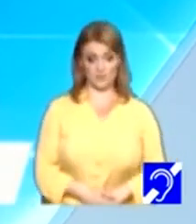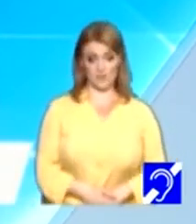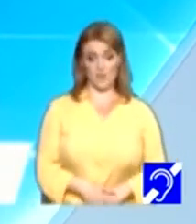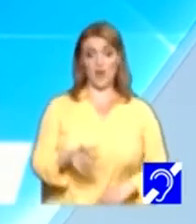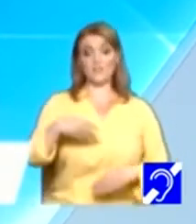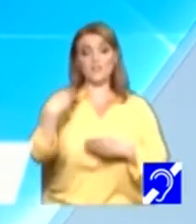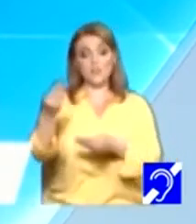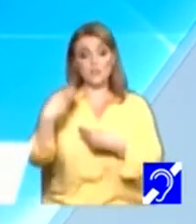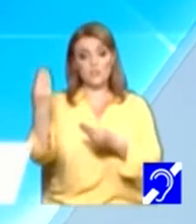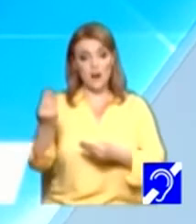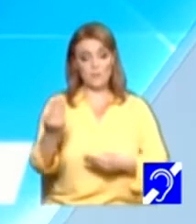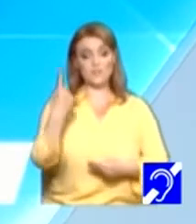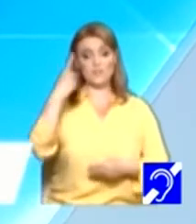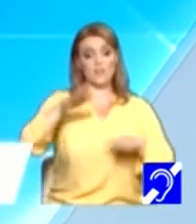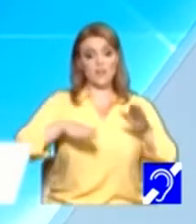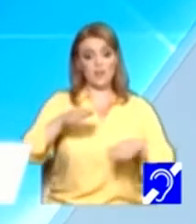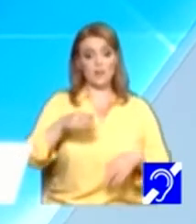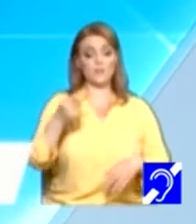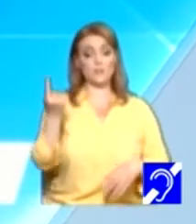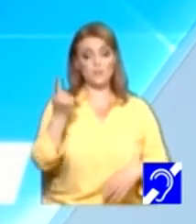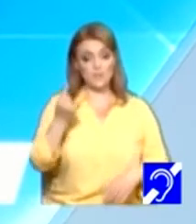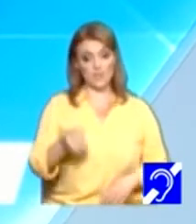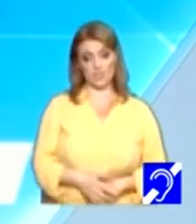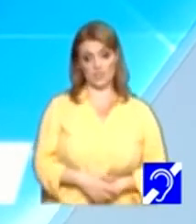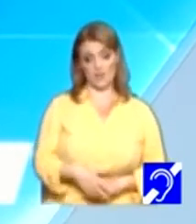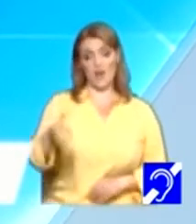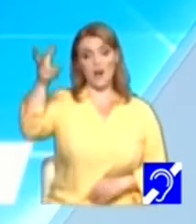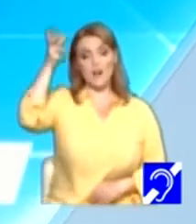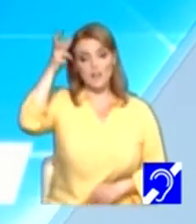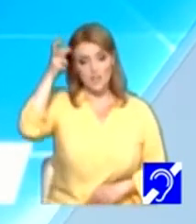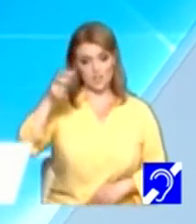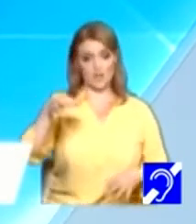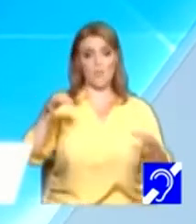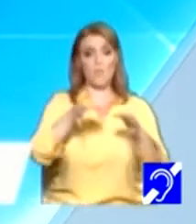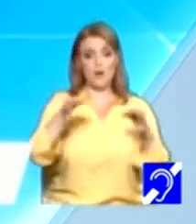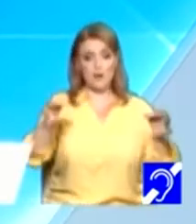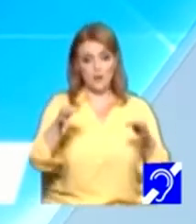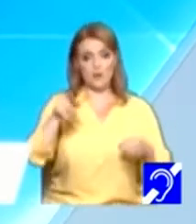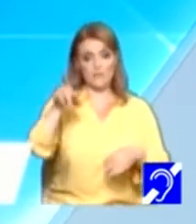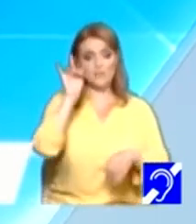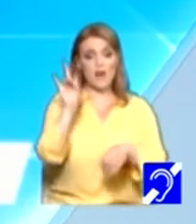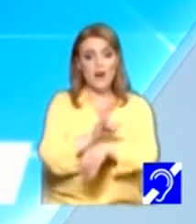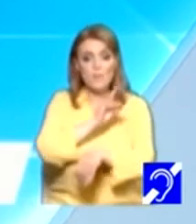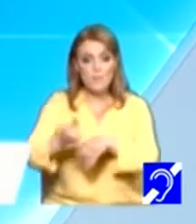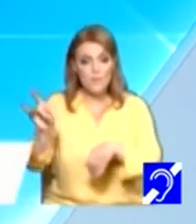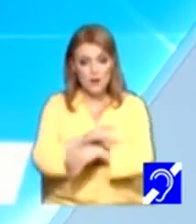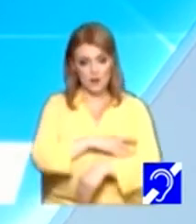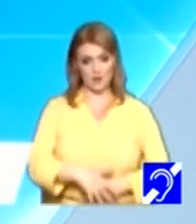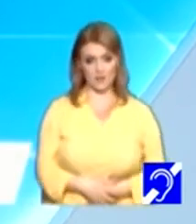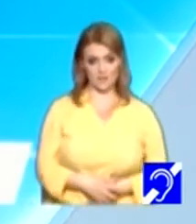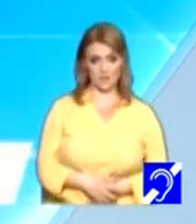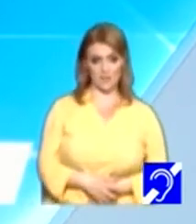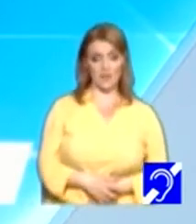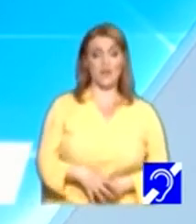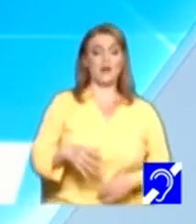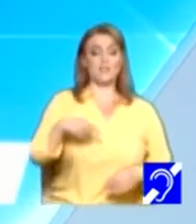grecică și alte șmecherii să votați pentru dânși. Asta e o metodă de a vă ține în șah. Așa că, fraților, treziți-vă și începeți personal să credeți în